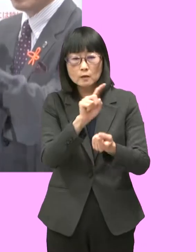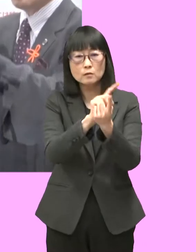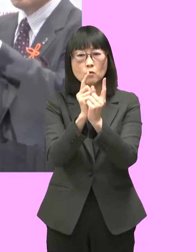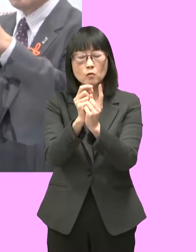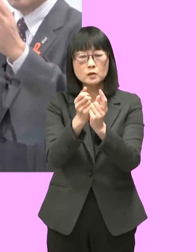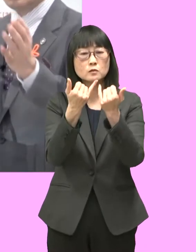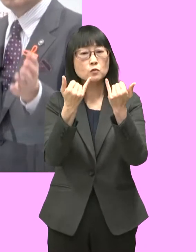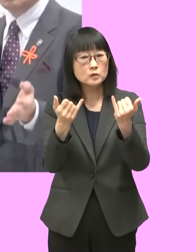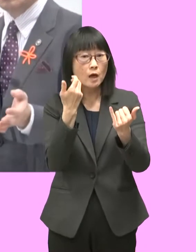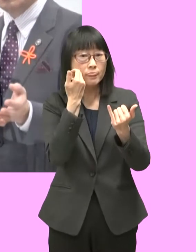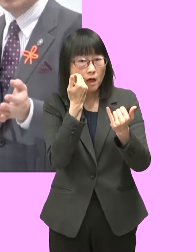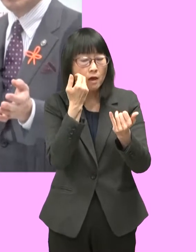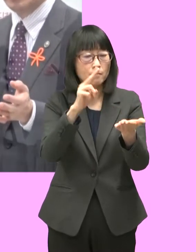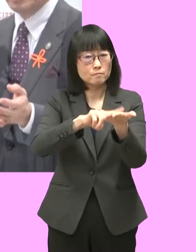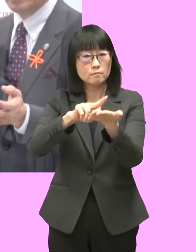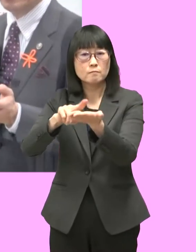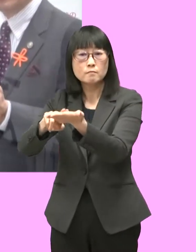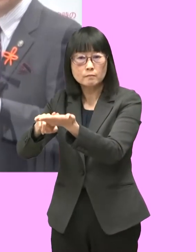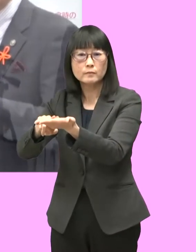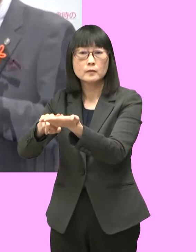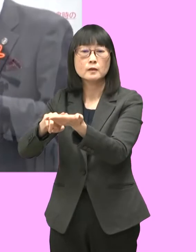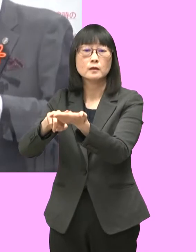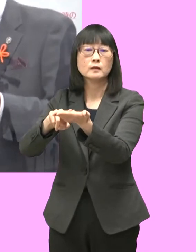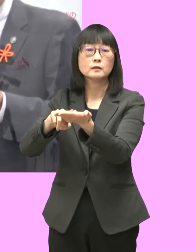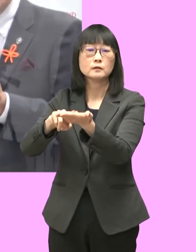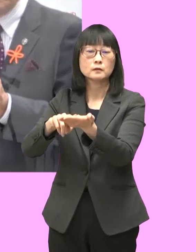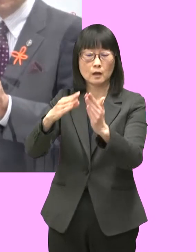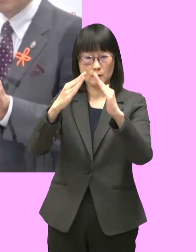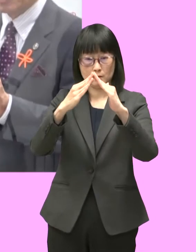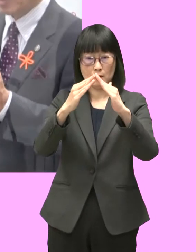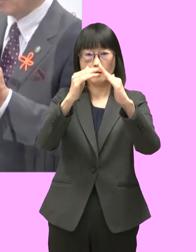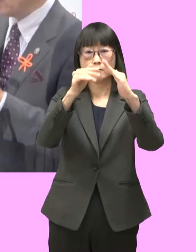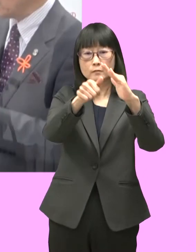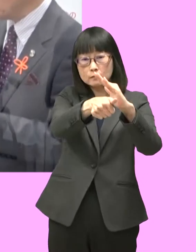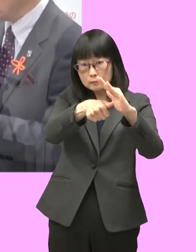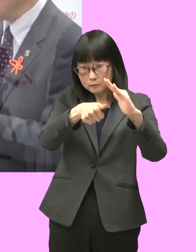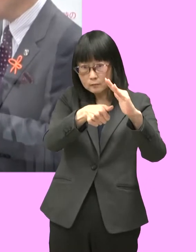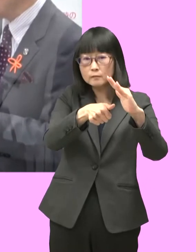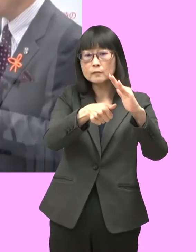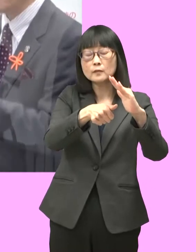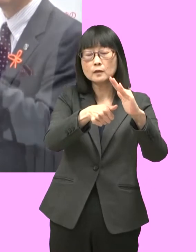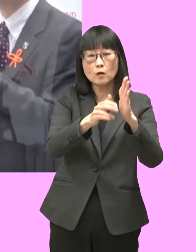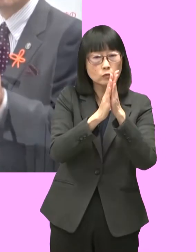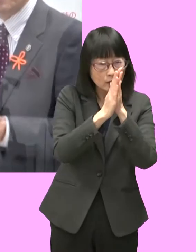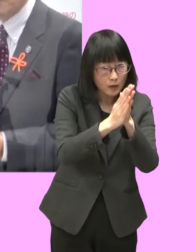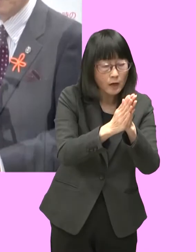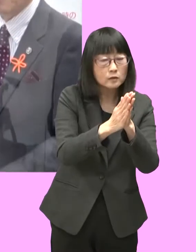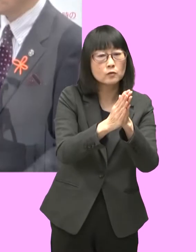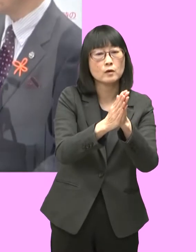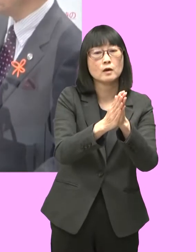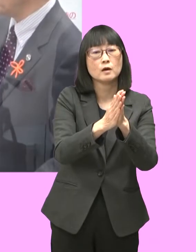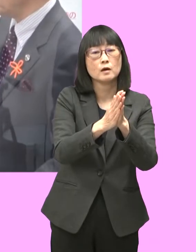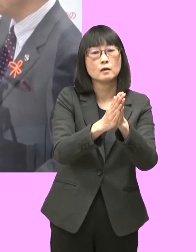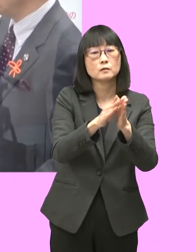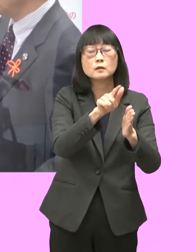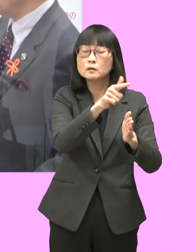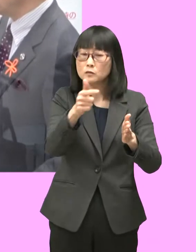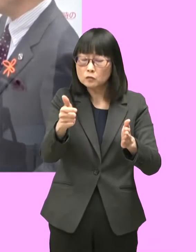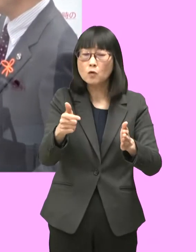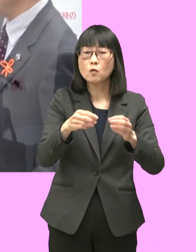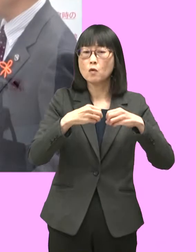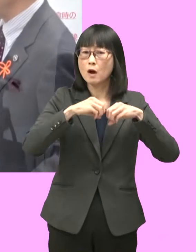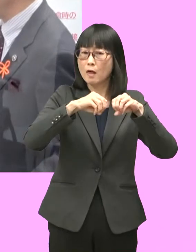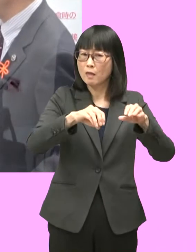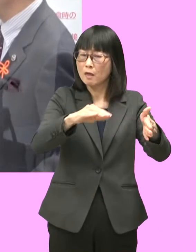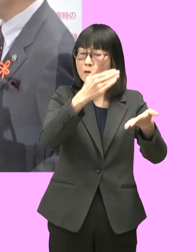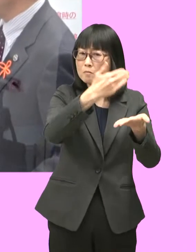には一周、自宅でなどで待機いただいて、そこで封じ込めをすると、まあ、こういった仕事